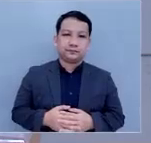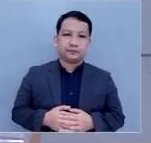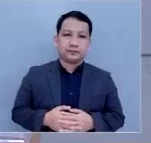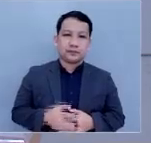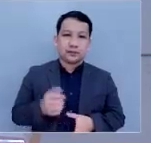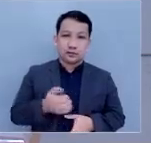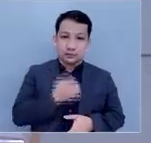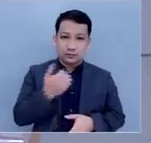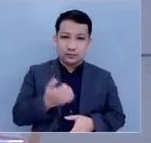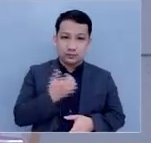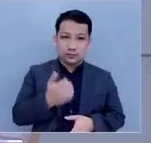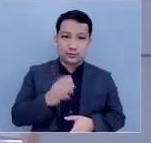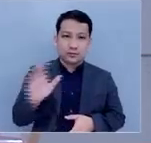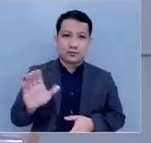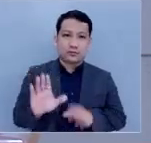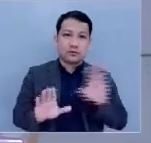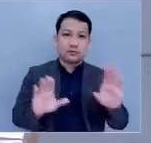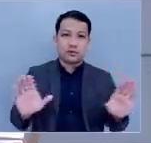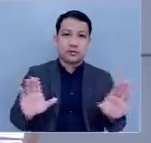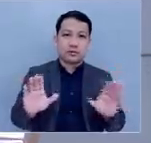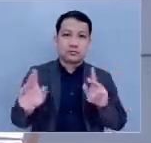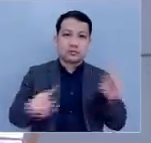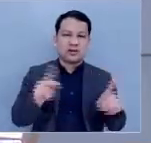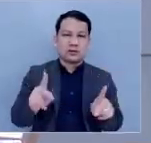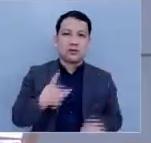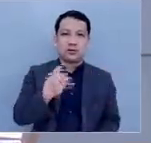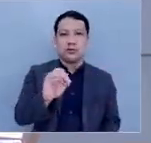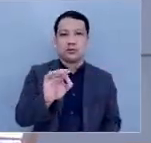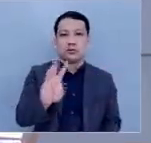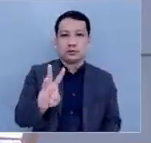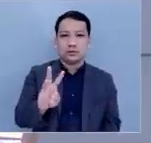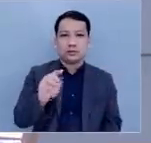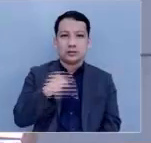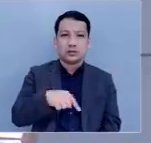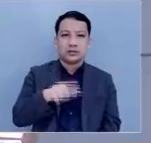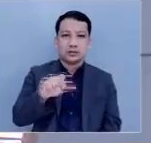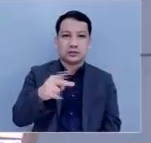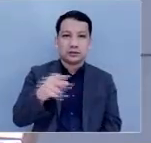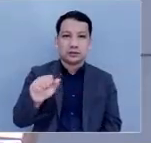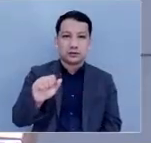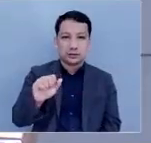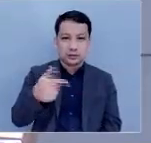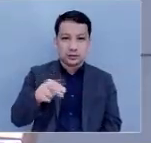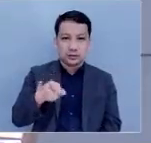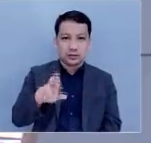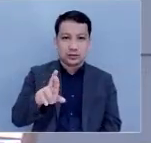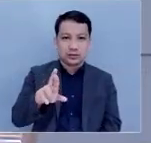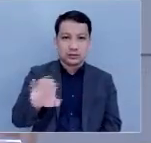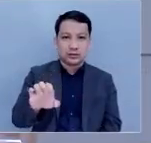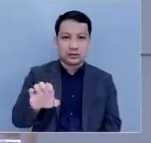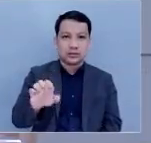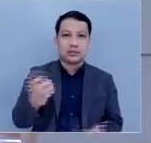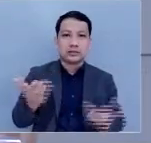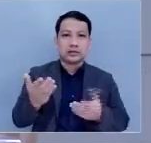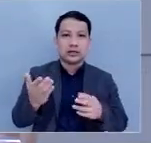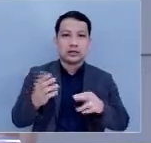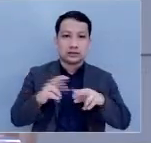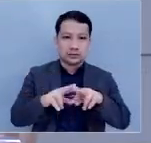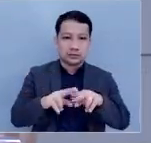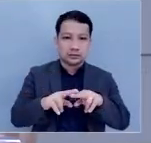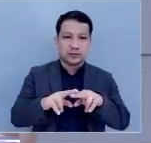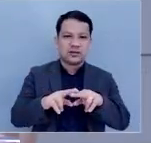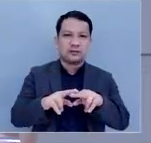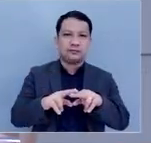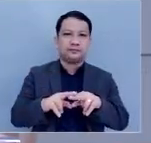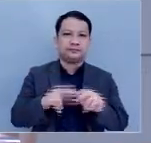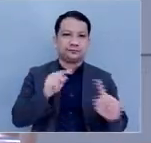Emosyonal na sinalubong ng kanya mga kababayan ang OFW na si Angeline Aguirre sa Binmalay, Pangasinan. Si Angeline ang